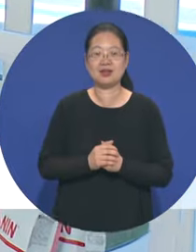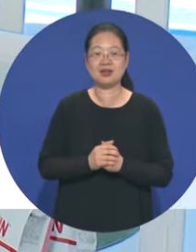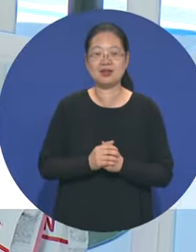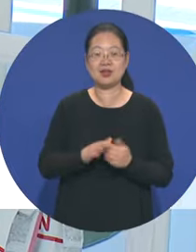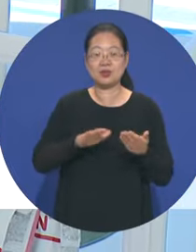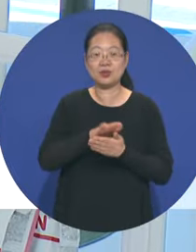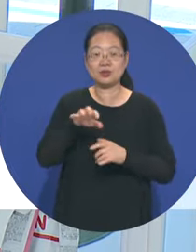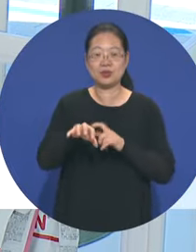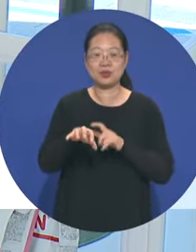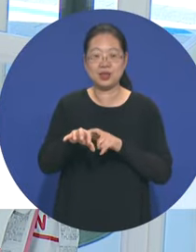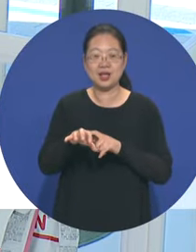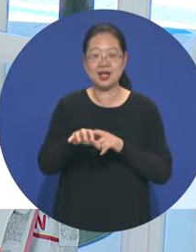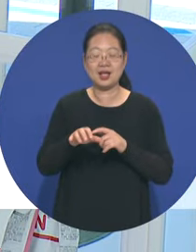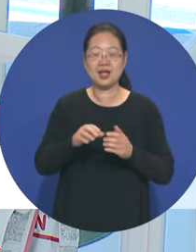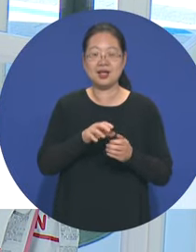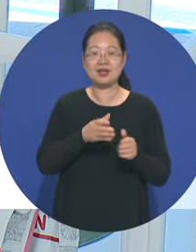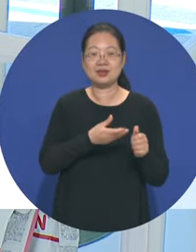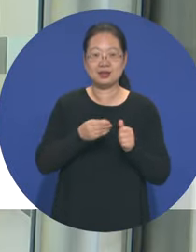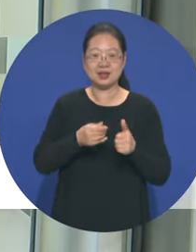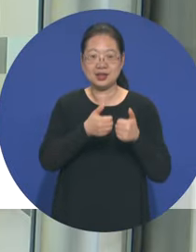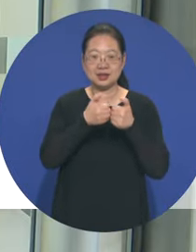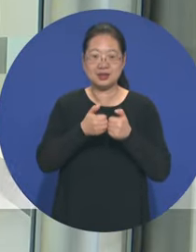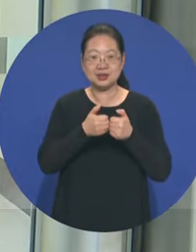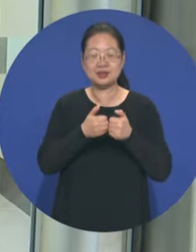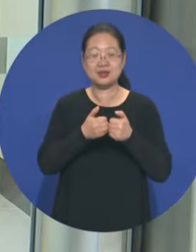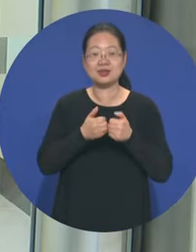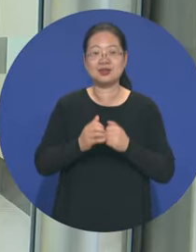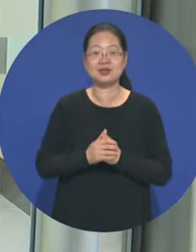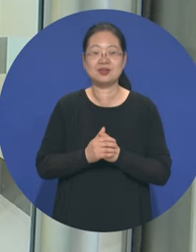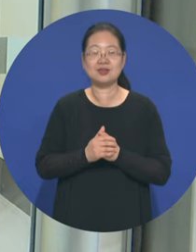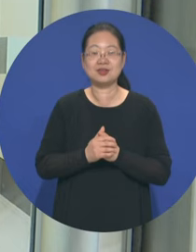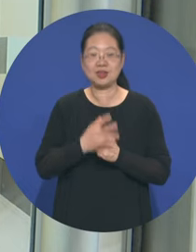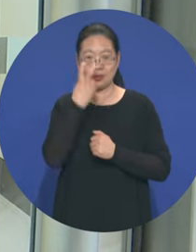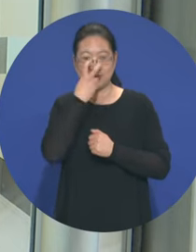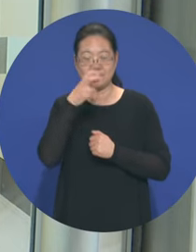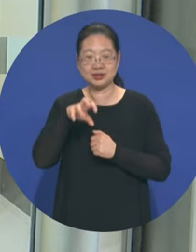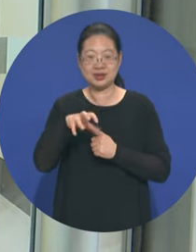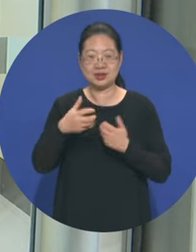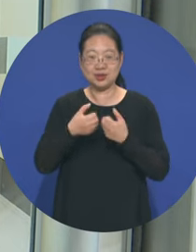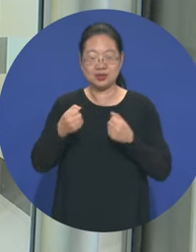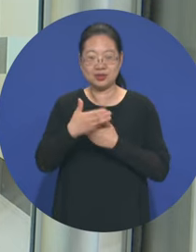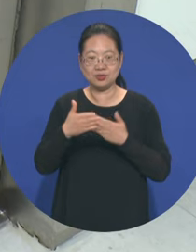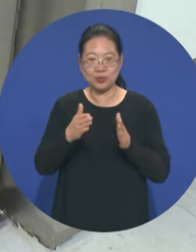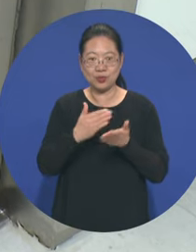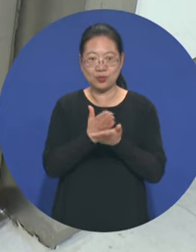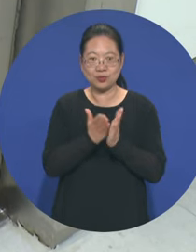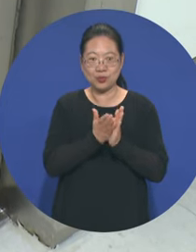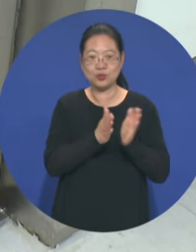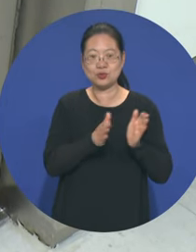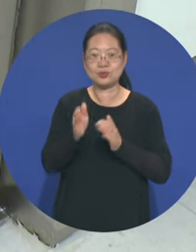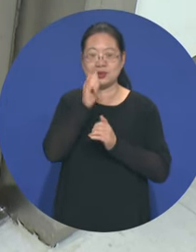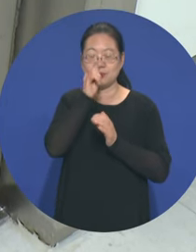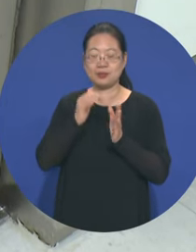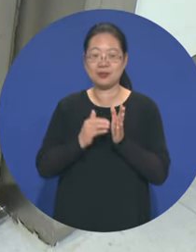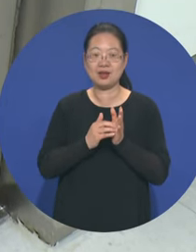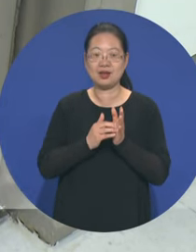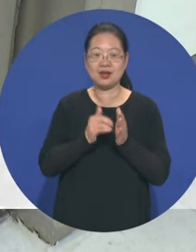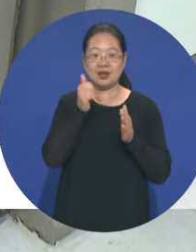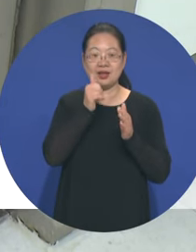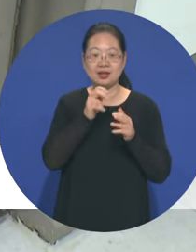수 있고 묘사와 놀이 공간 입양 상담실 자유실 미용실 검실 경리실 등을 갖추고